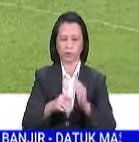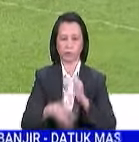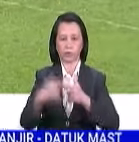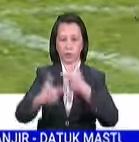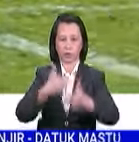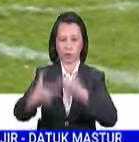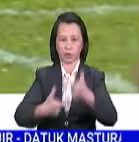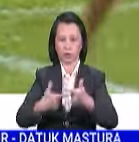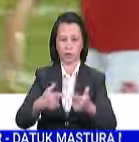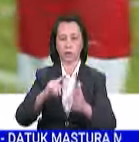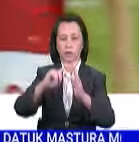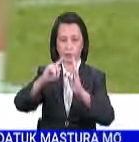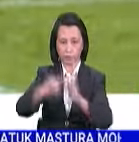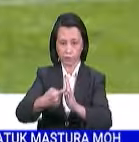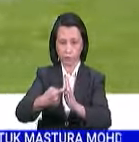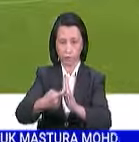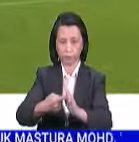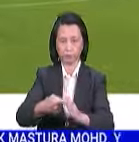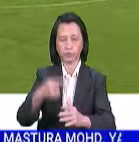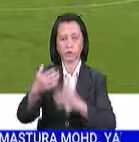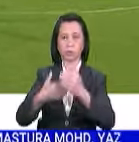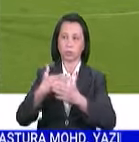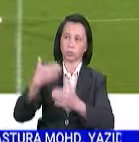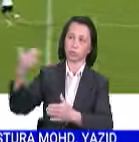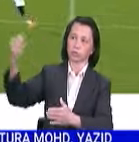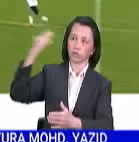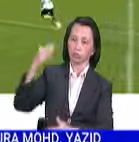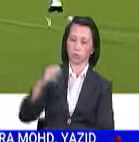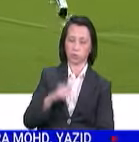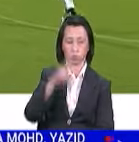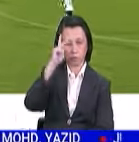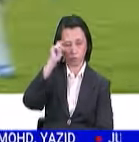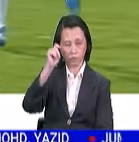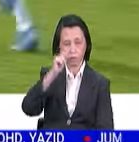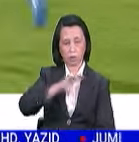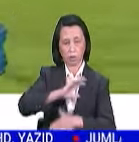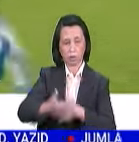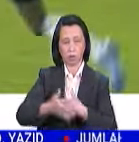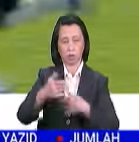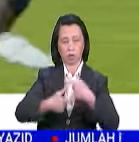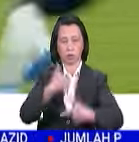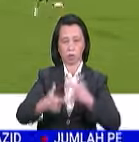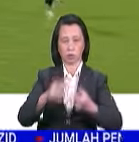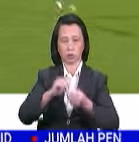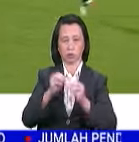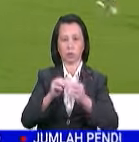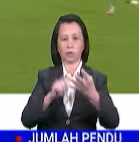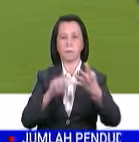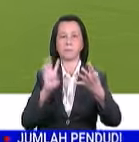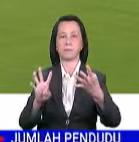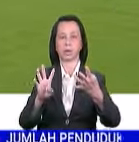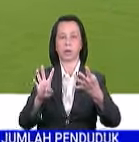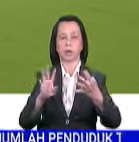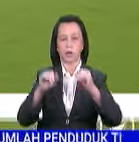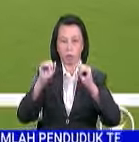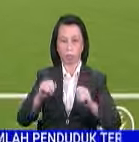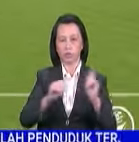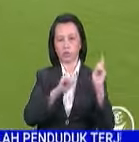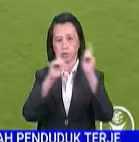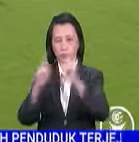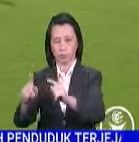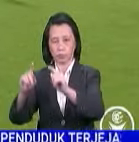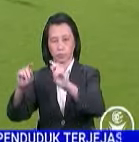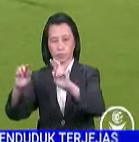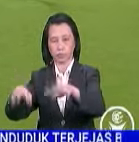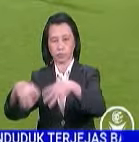Liga Super musim ini bermula. Musim lepas, TFC menamatkan saingan Liga Super di tangga keempat dan layak ke peringkat